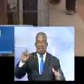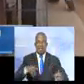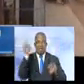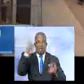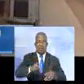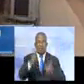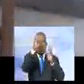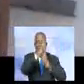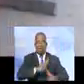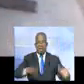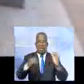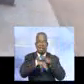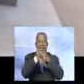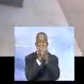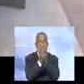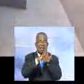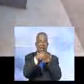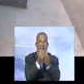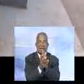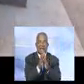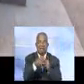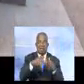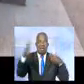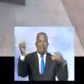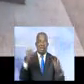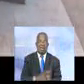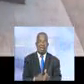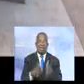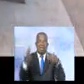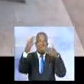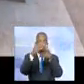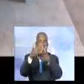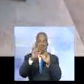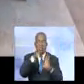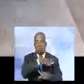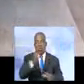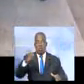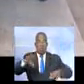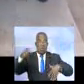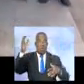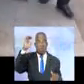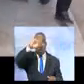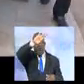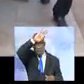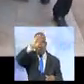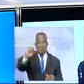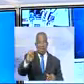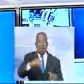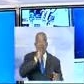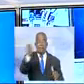d'hygiène contre le virus Ebola et recommande zéro grossesse en milieu scolaire.